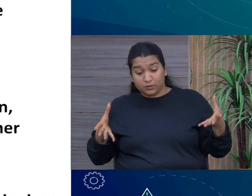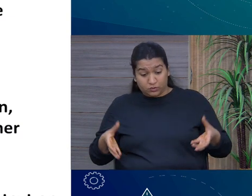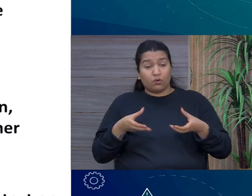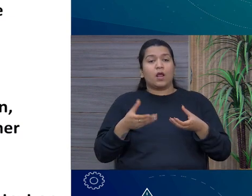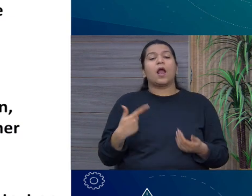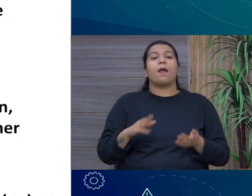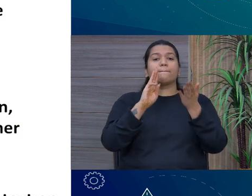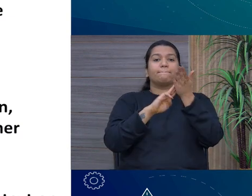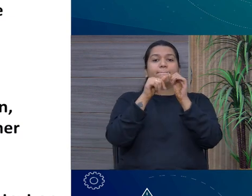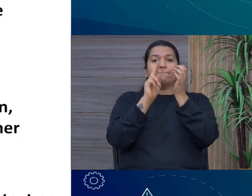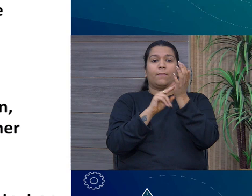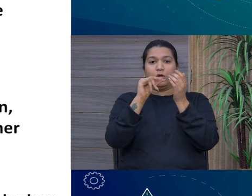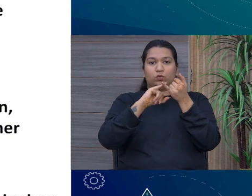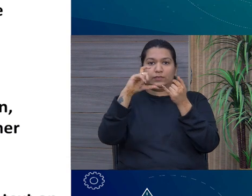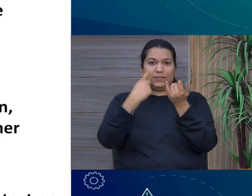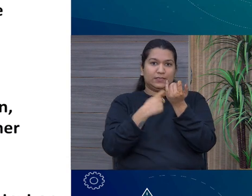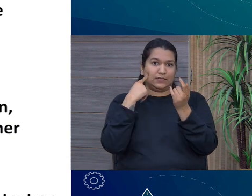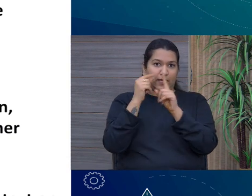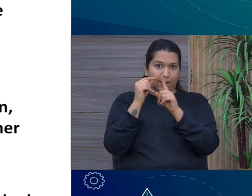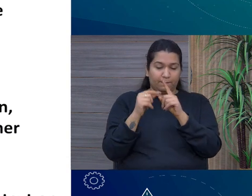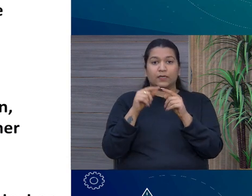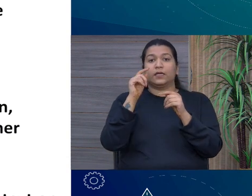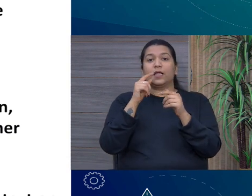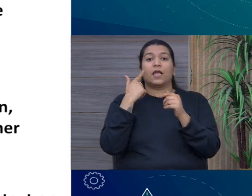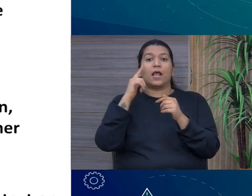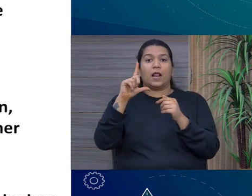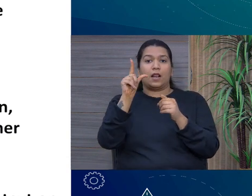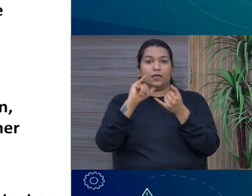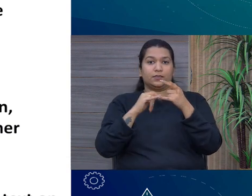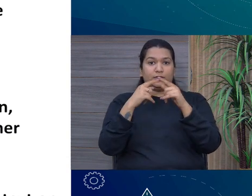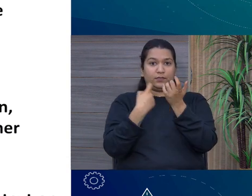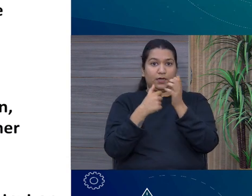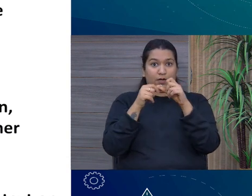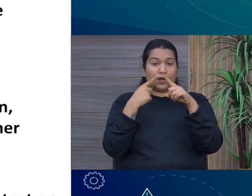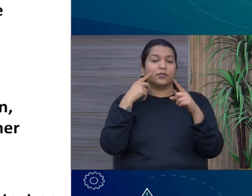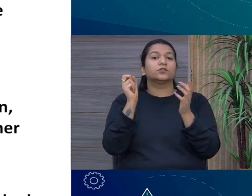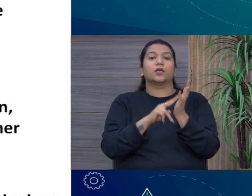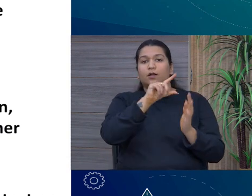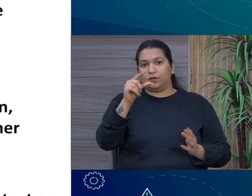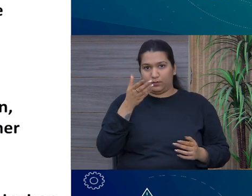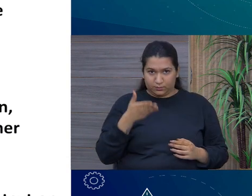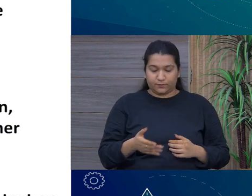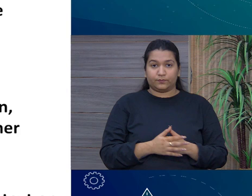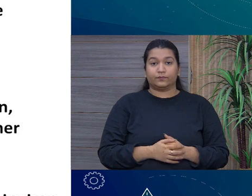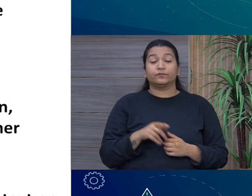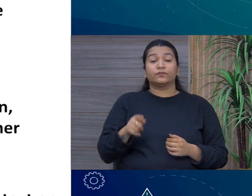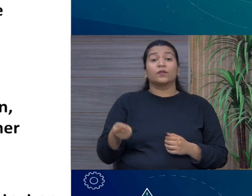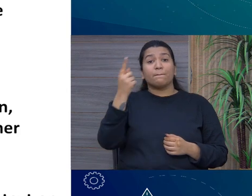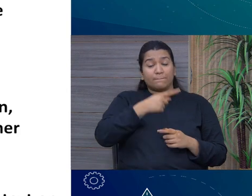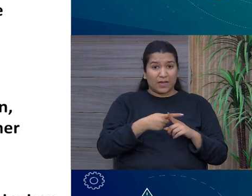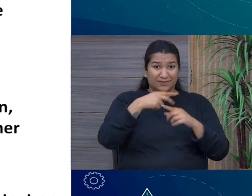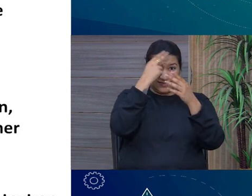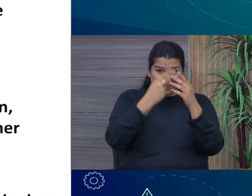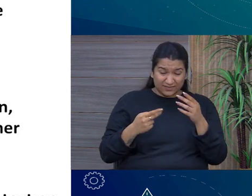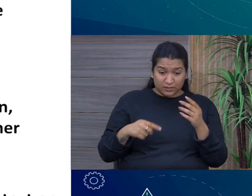इलस्ट्रेशन का नाम कहलाता है। okay. उसके अलावा सर एक बहुत इंपॉर्टेंट बात है कि जो मैन्युस्क्रिप्ट इलस्ट्रेशंस होती हैं उसके एक साइड